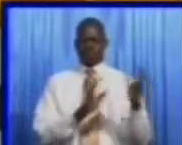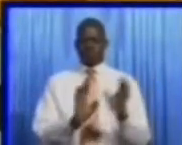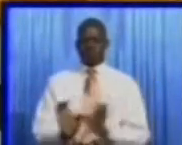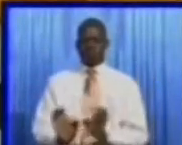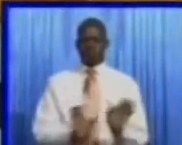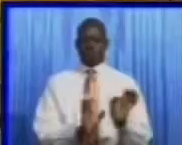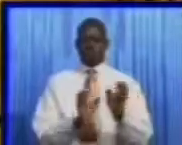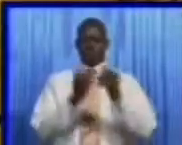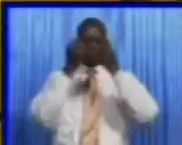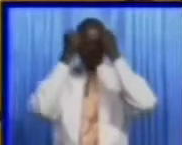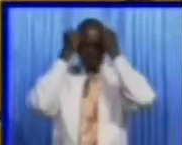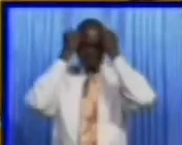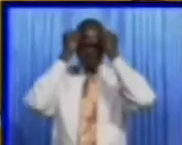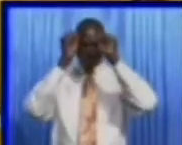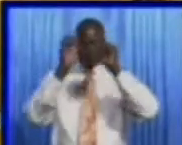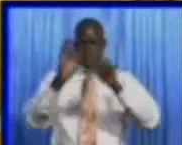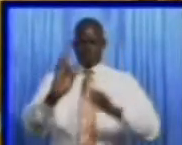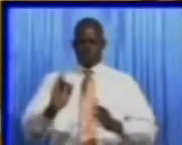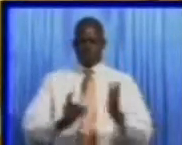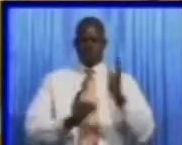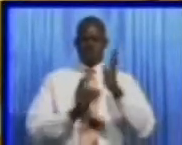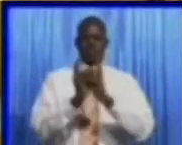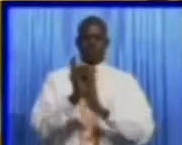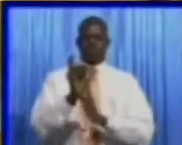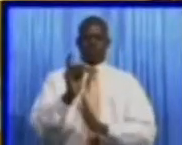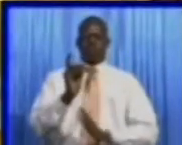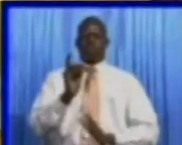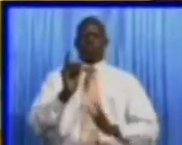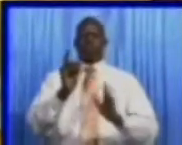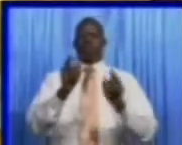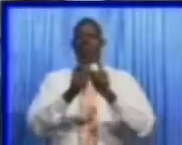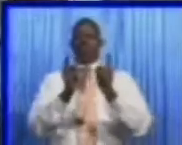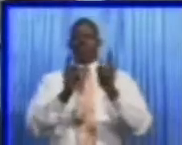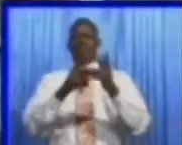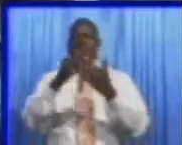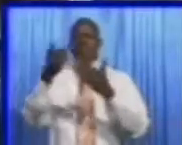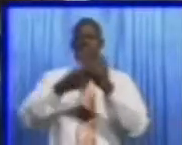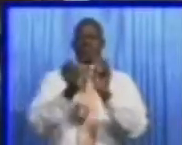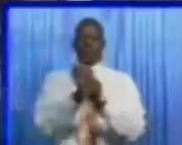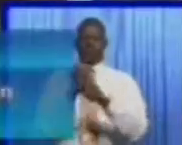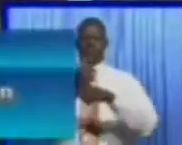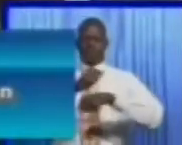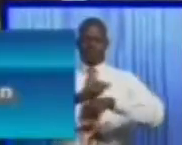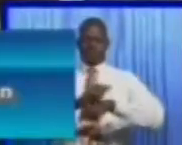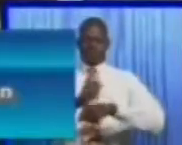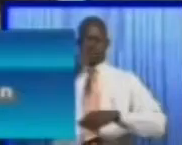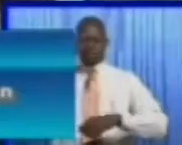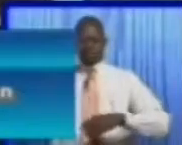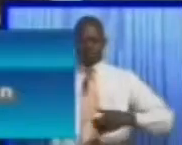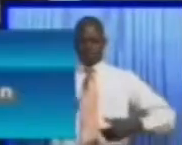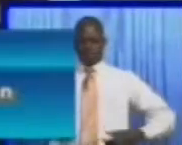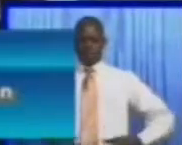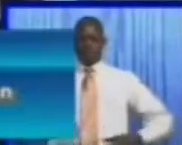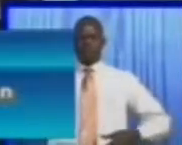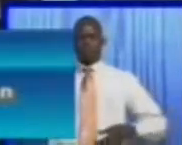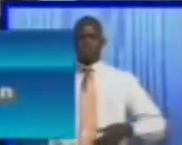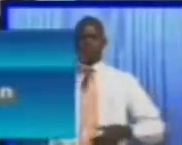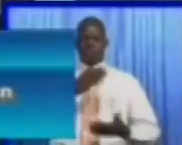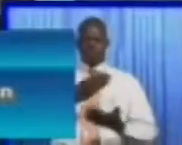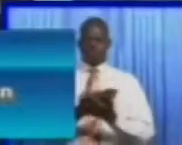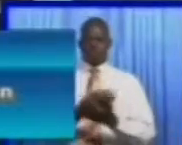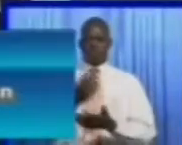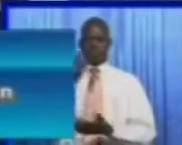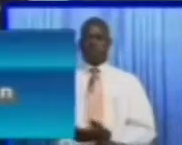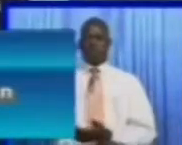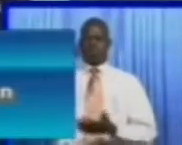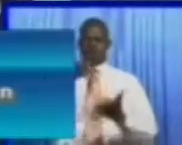Le président du FASO a développé un gros programme spécial de création d'emplois pour les jeunes et les femmes, d'un budget de 11 milliards